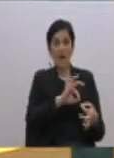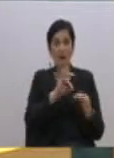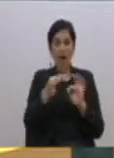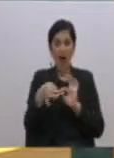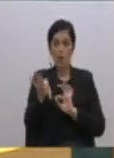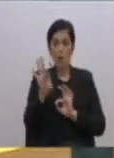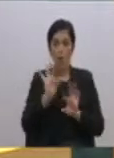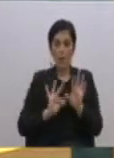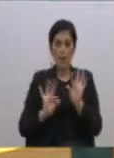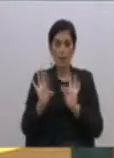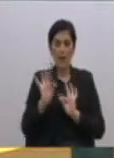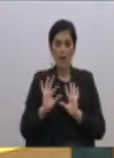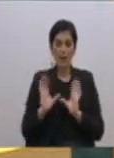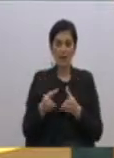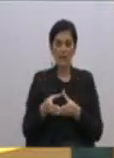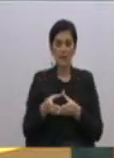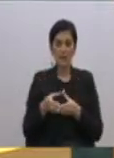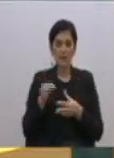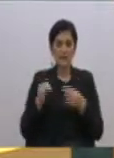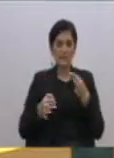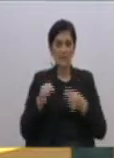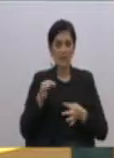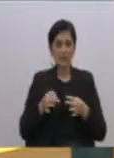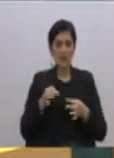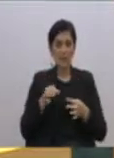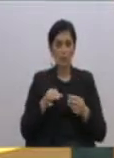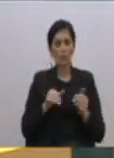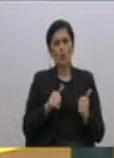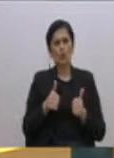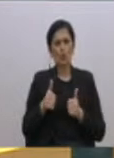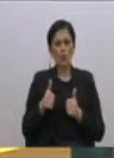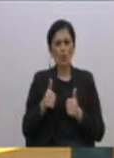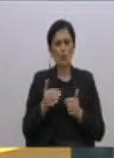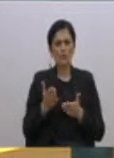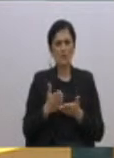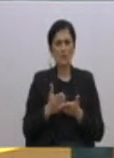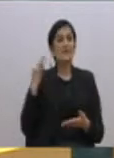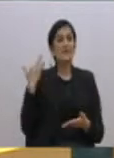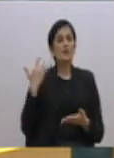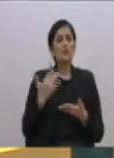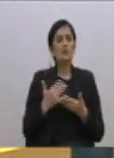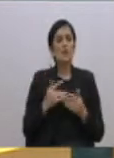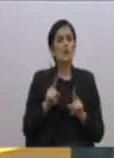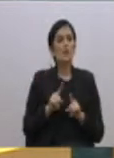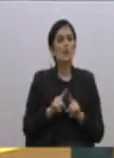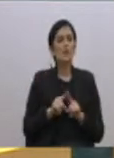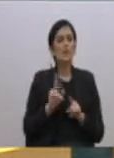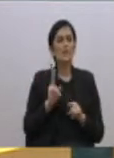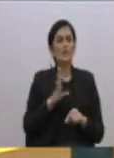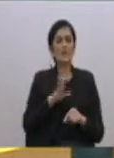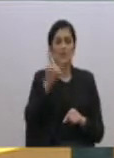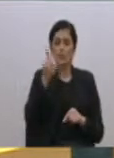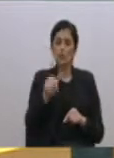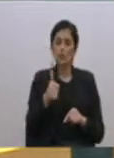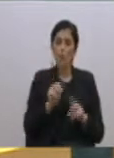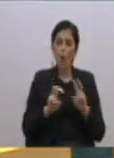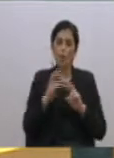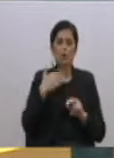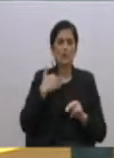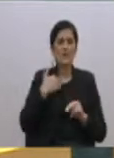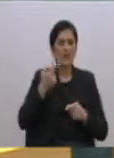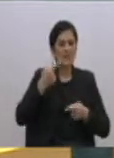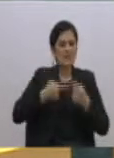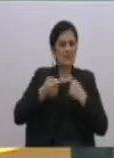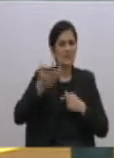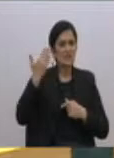zogadat, sasamartul, rogorit sarunda copilicovis. Istoriul halhi, rogorit zebdinen, ceni ci naprebi,